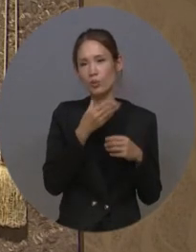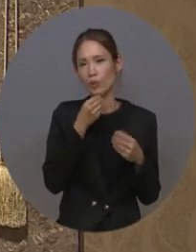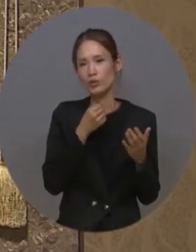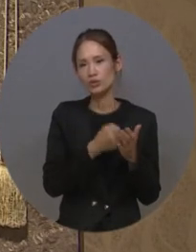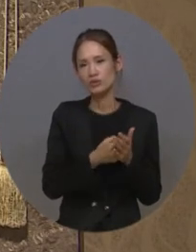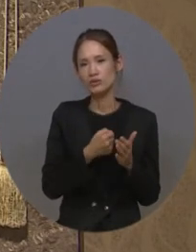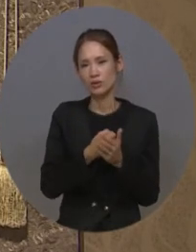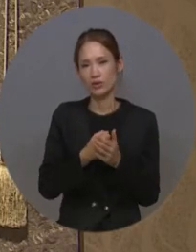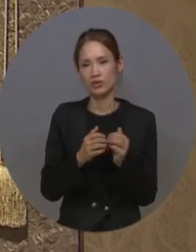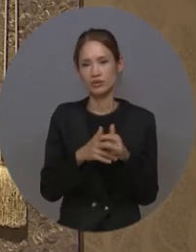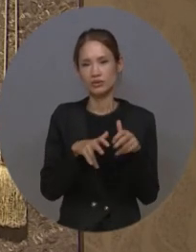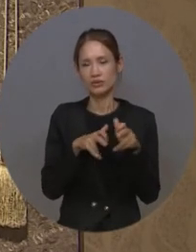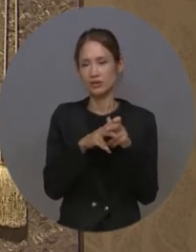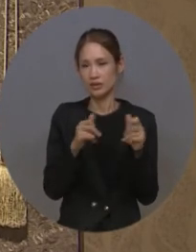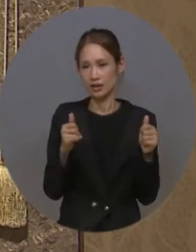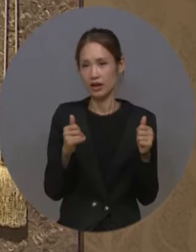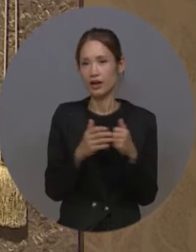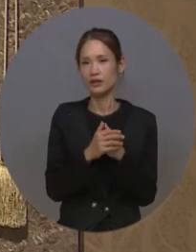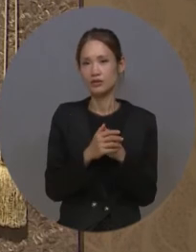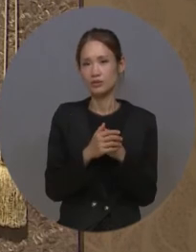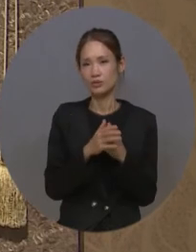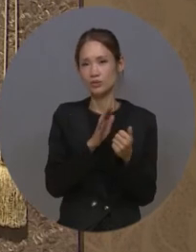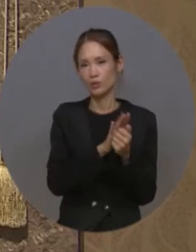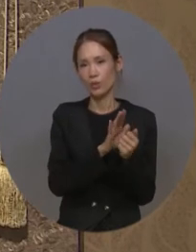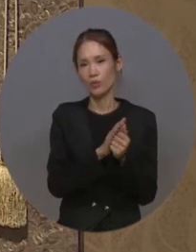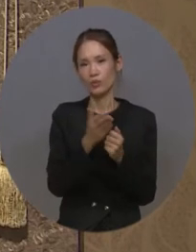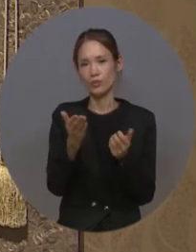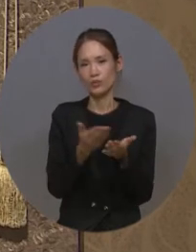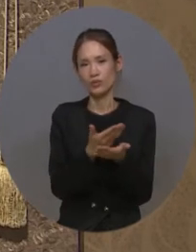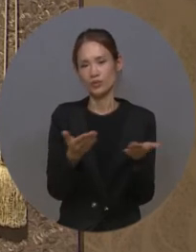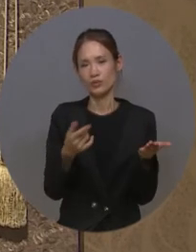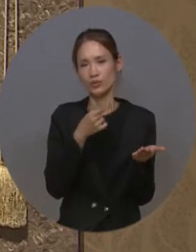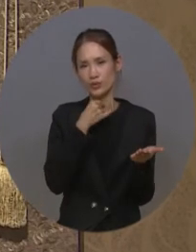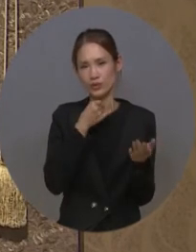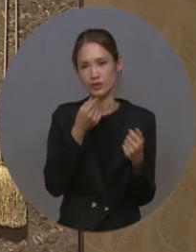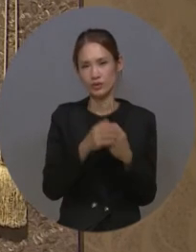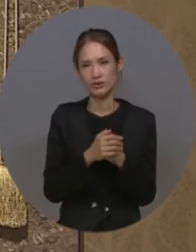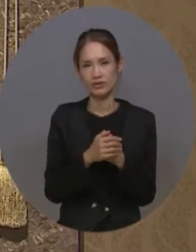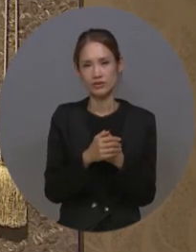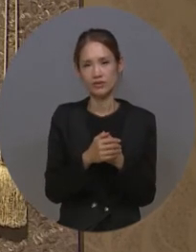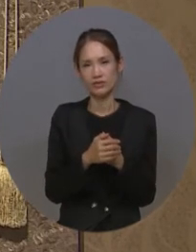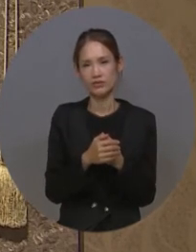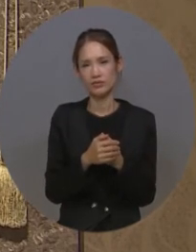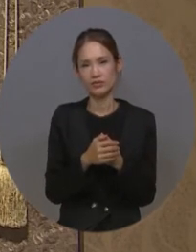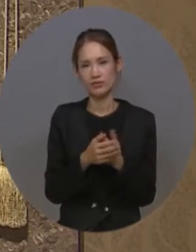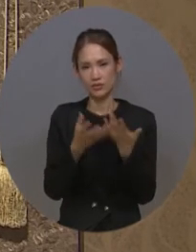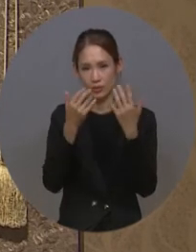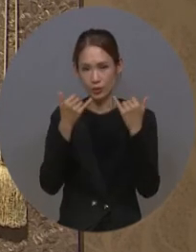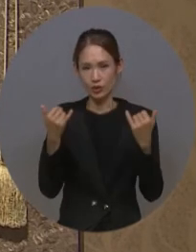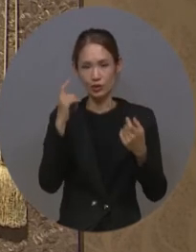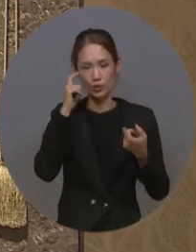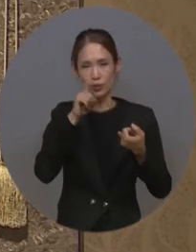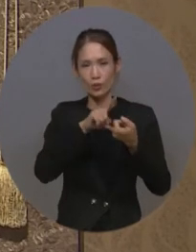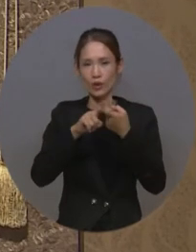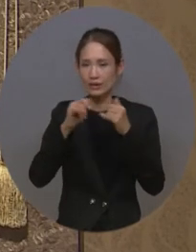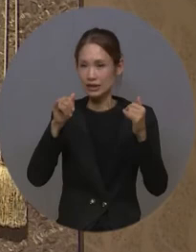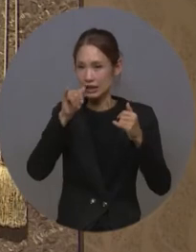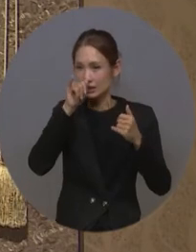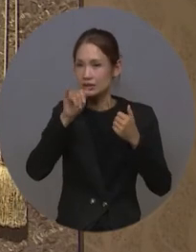돼서 장애우들에게 큰 도움을 줄 수 있다는 생각도 드는데 네. 이걸 보시는 또 관계자 여러분이